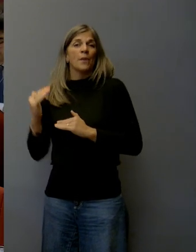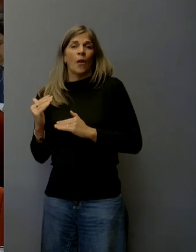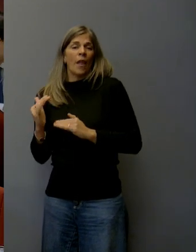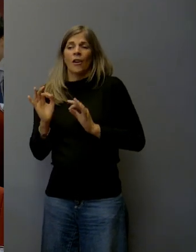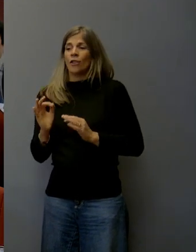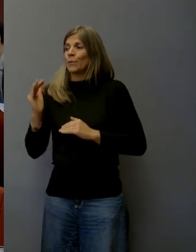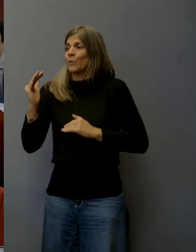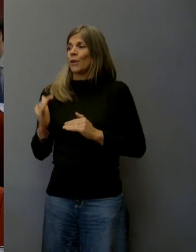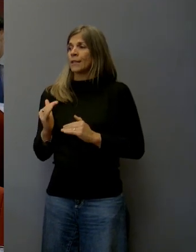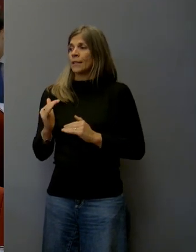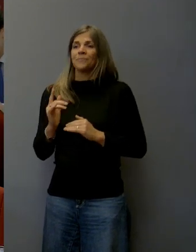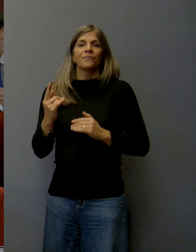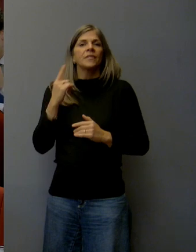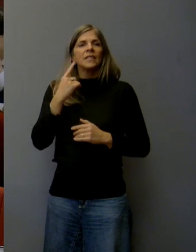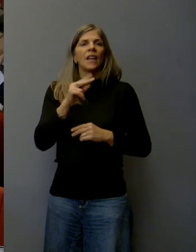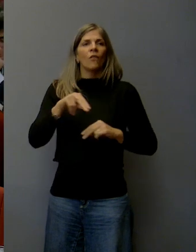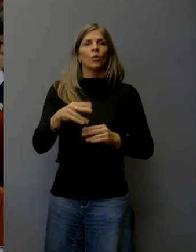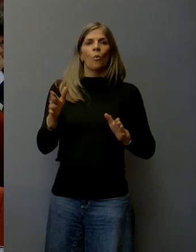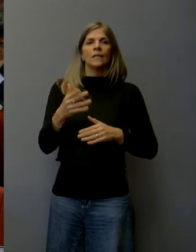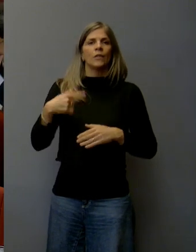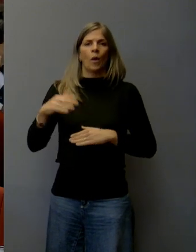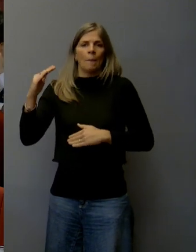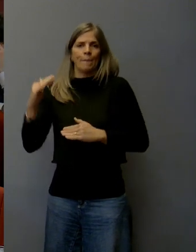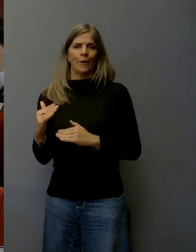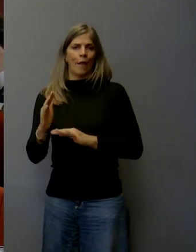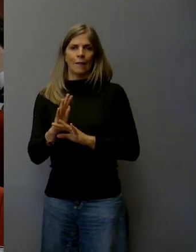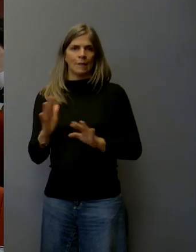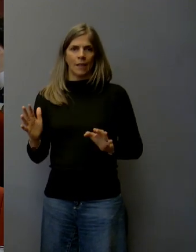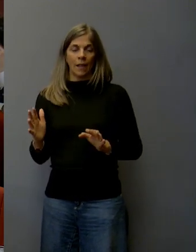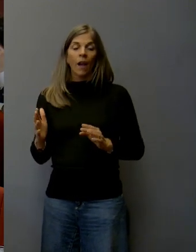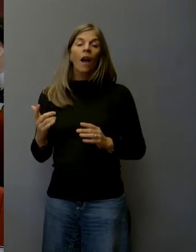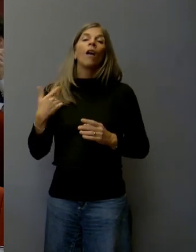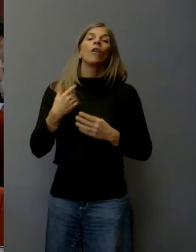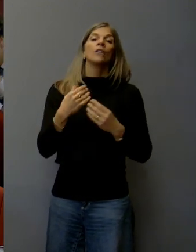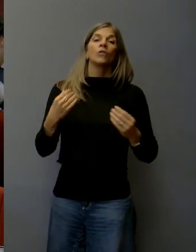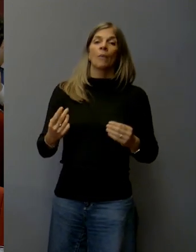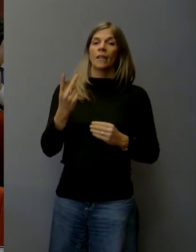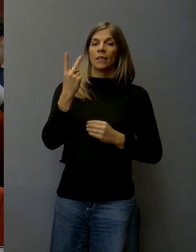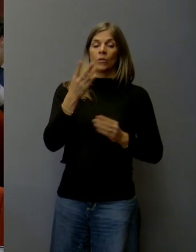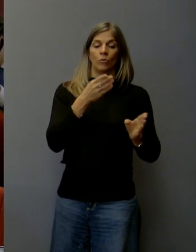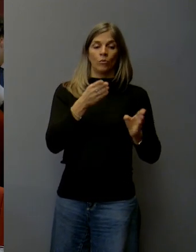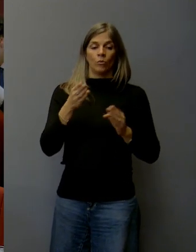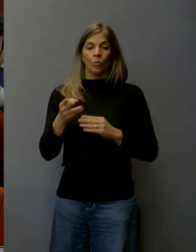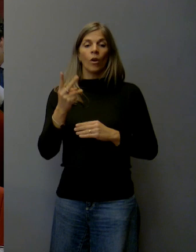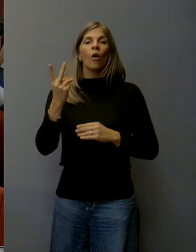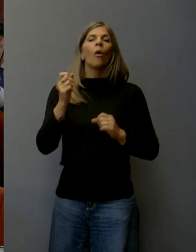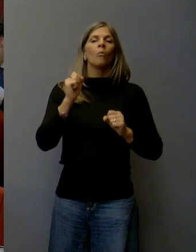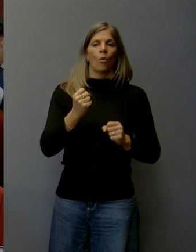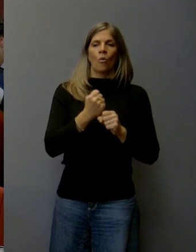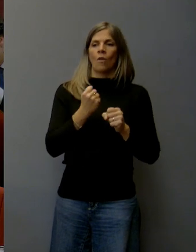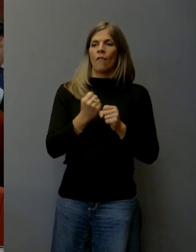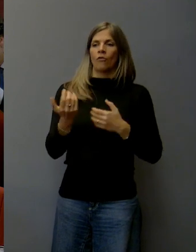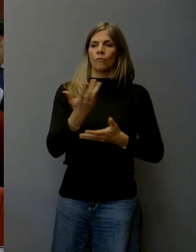qualsiasi cosa si vota qua dentro siamo la minorata quindi gli strumenti sono due o si fa un lavoro produttivo e costruttivo dove la minoranza che